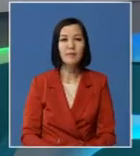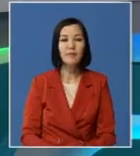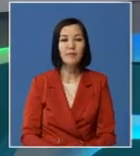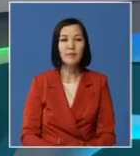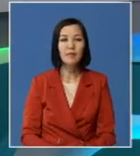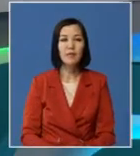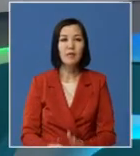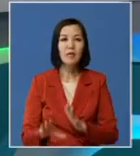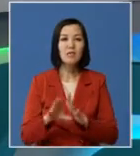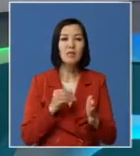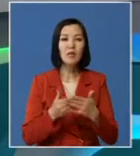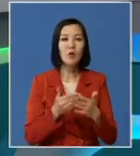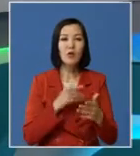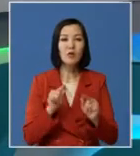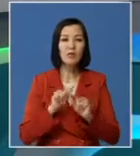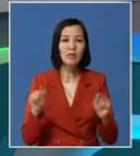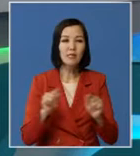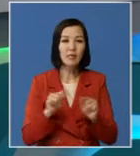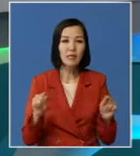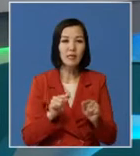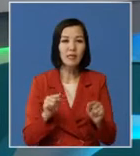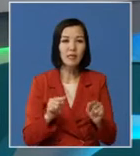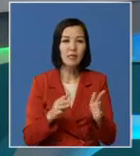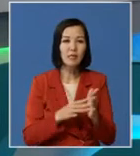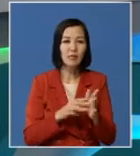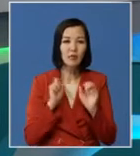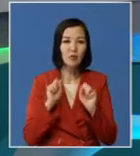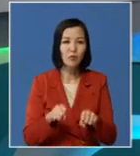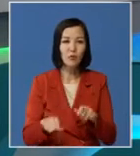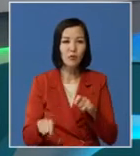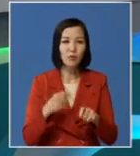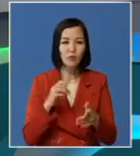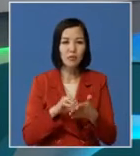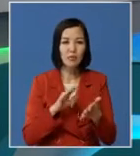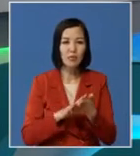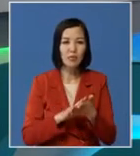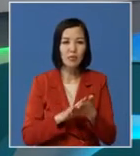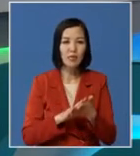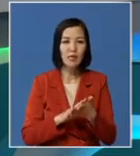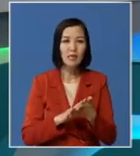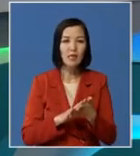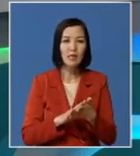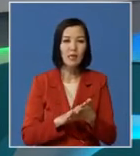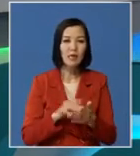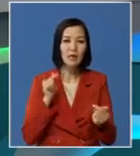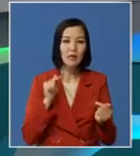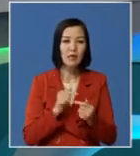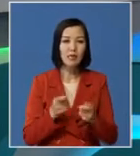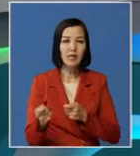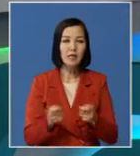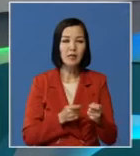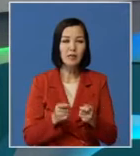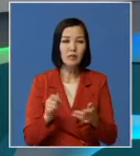таңдадық. Сайлау алды үгіт-насихат кезінде азаматтар тарапынан 8 құқық бұзушылық тіркелген. Сәйкесінше оларға